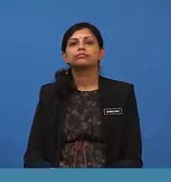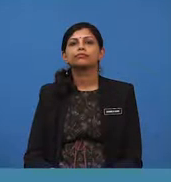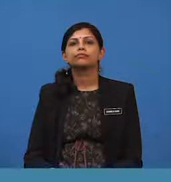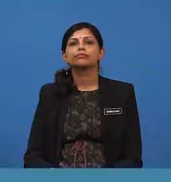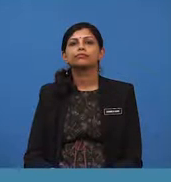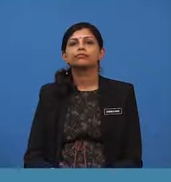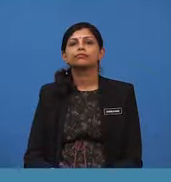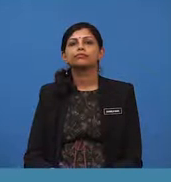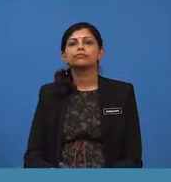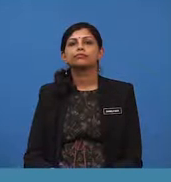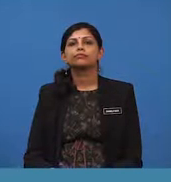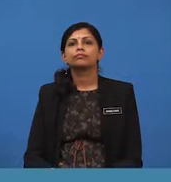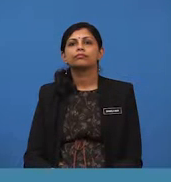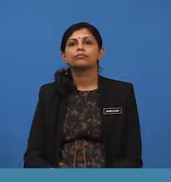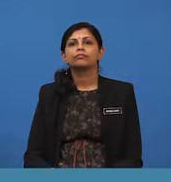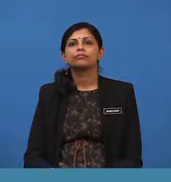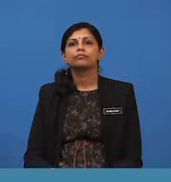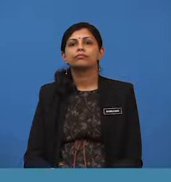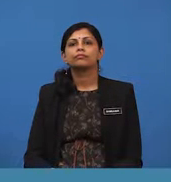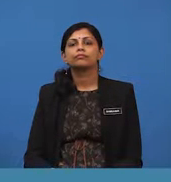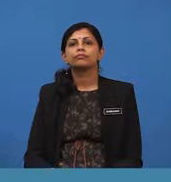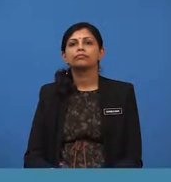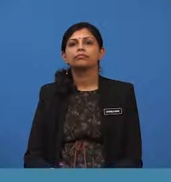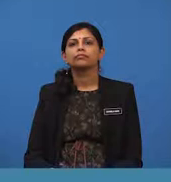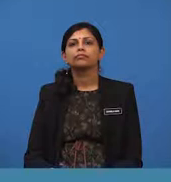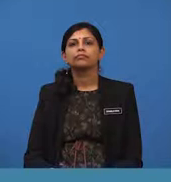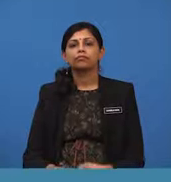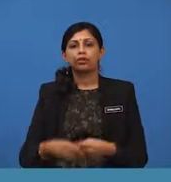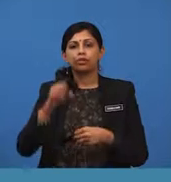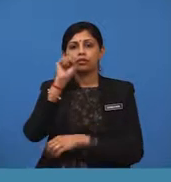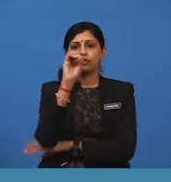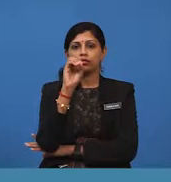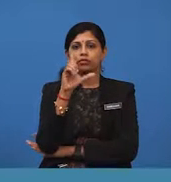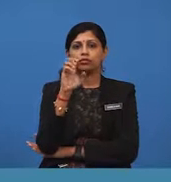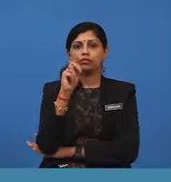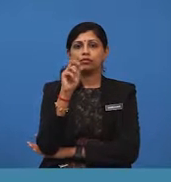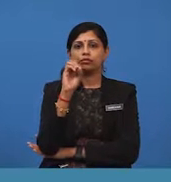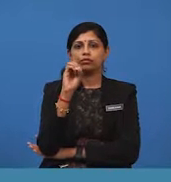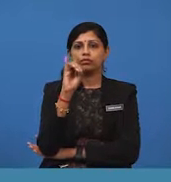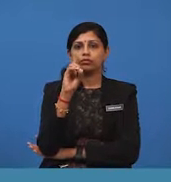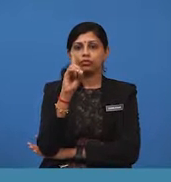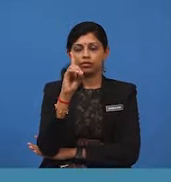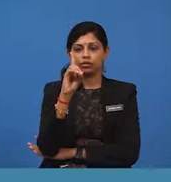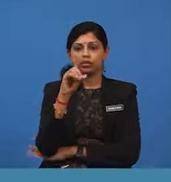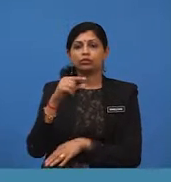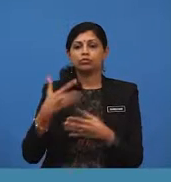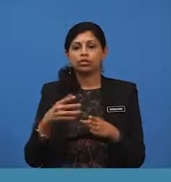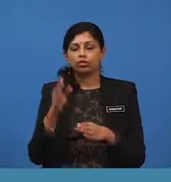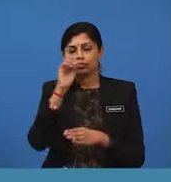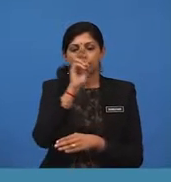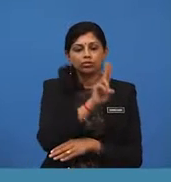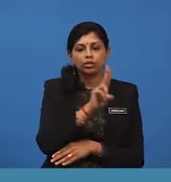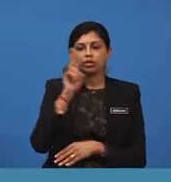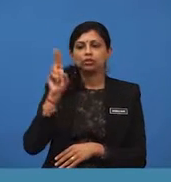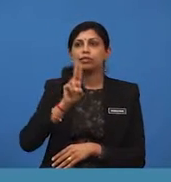Apabila hujung solenoid telah ditentukan kutub dengan menggunakan petua genggaman tangan kanan, arah